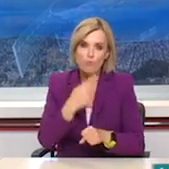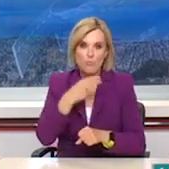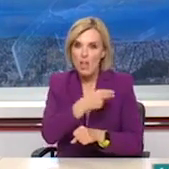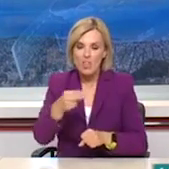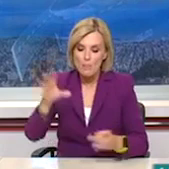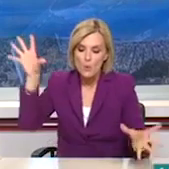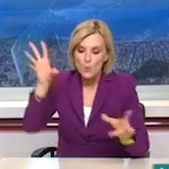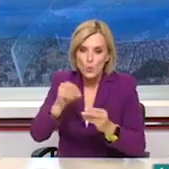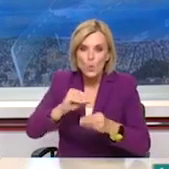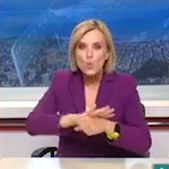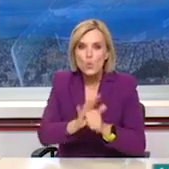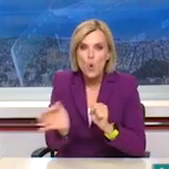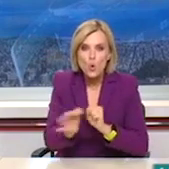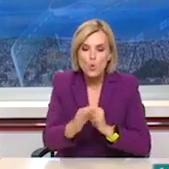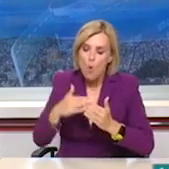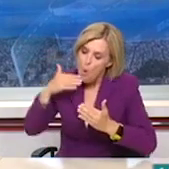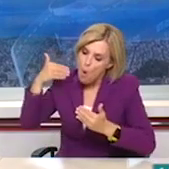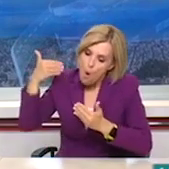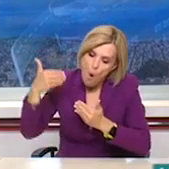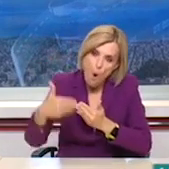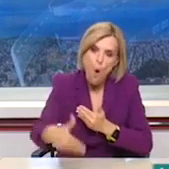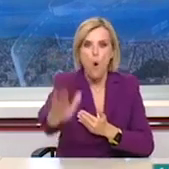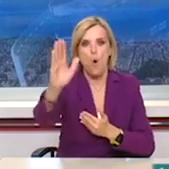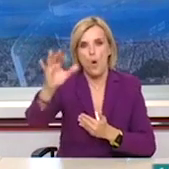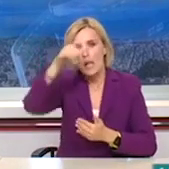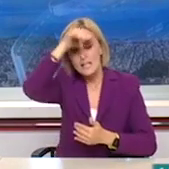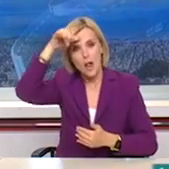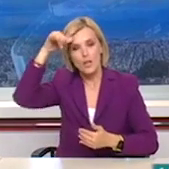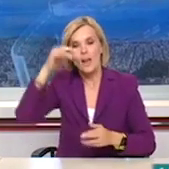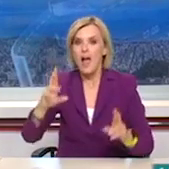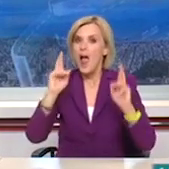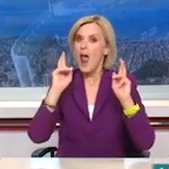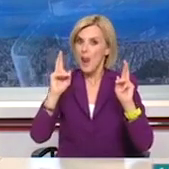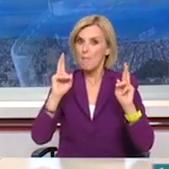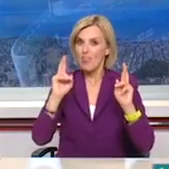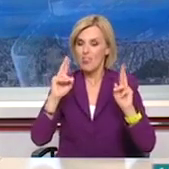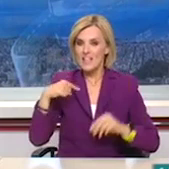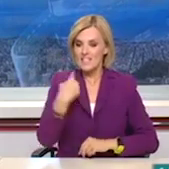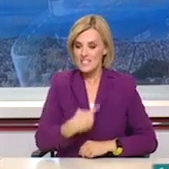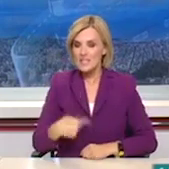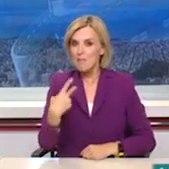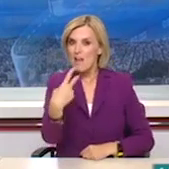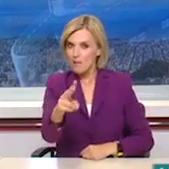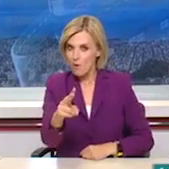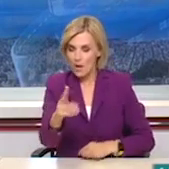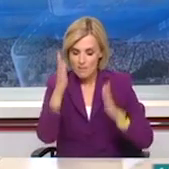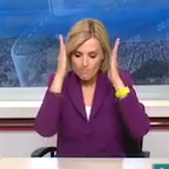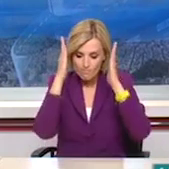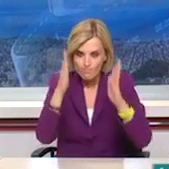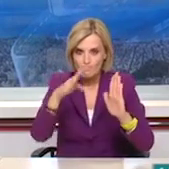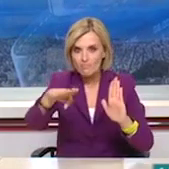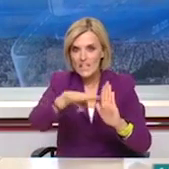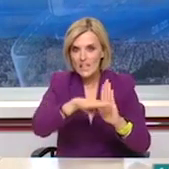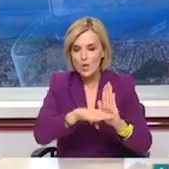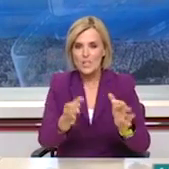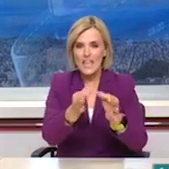όλο το καλοκαίρι. Ας ελπίσουμε ότι η συμπεριφορά μας θα παραμείνει καλή με προσήλωση στους κανόνες υγιεινής, με τα